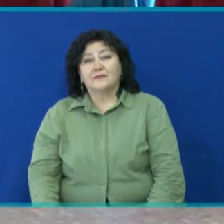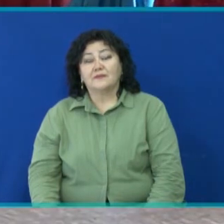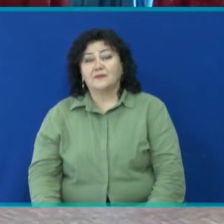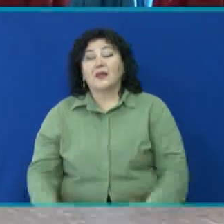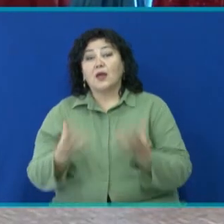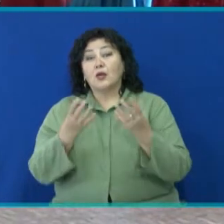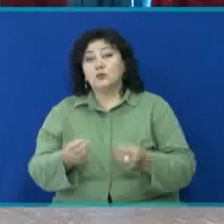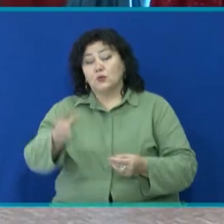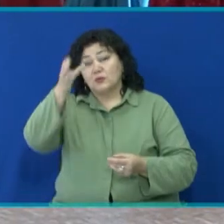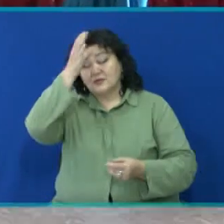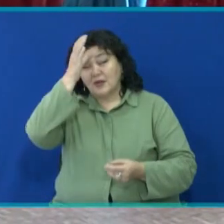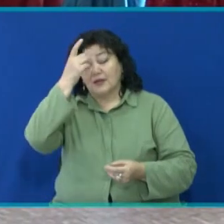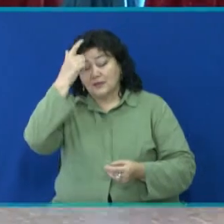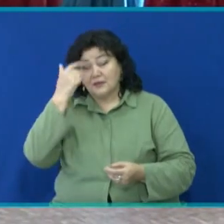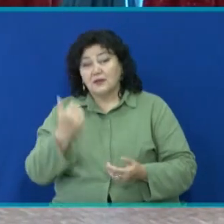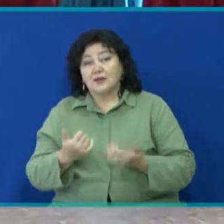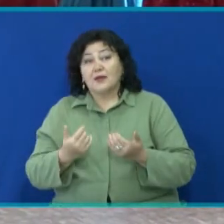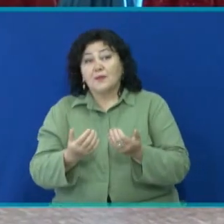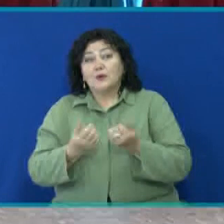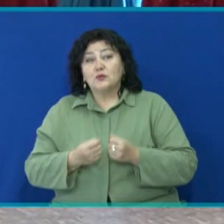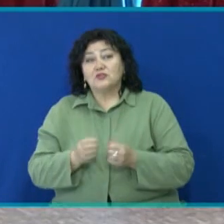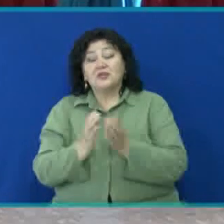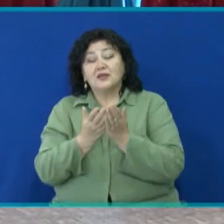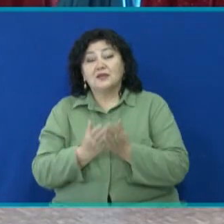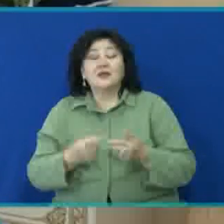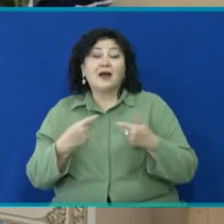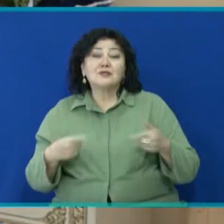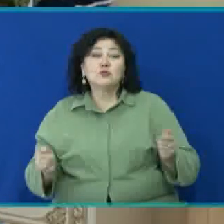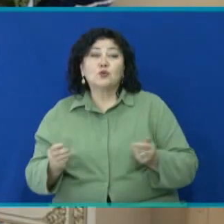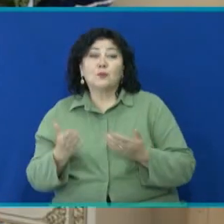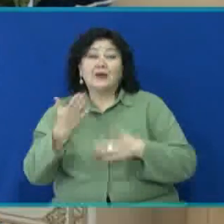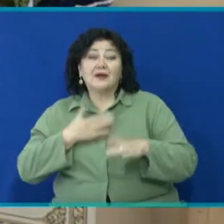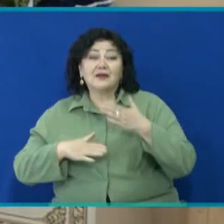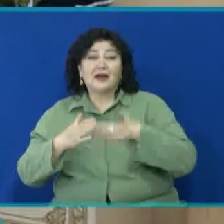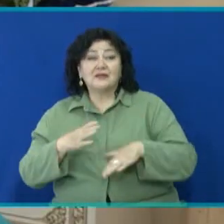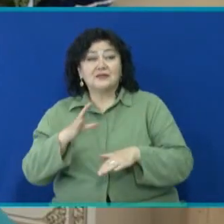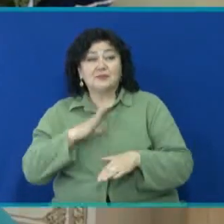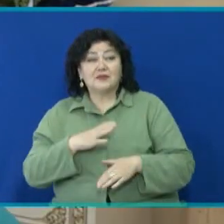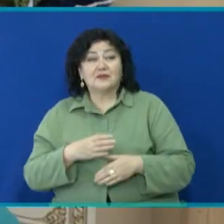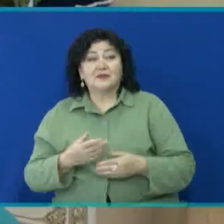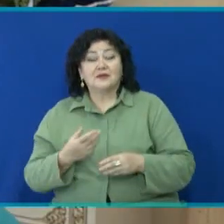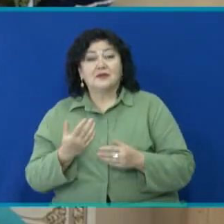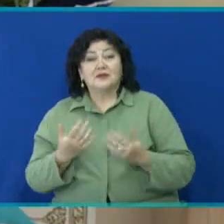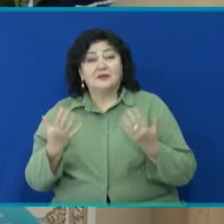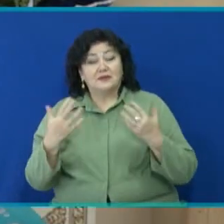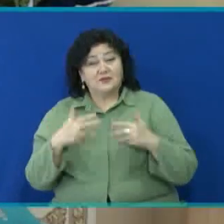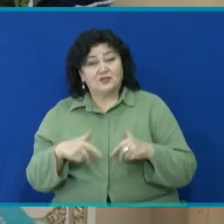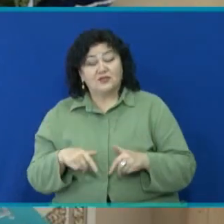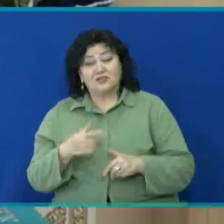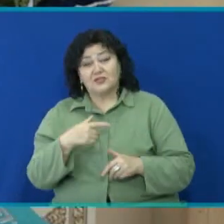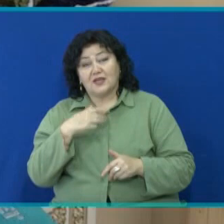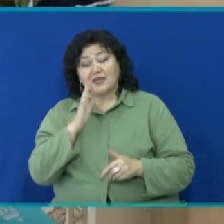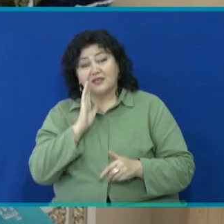Білім күні қарсаңында балалар кітаптарды сыйға алып, ерекше қуанышқа бөленді. Я считаю, что это очень хороший